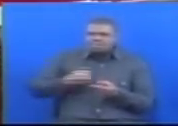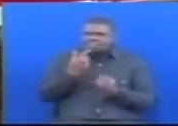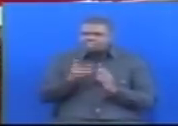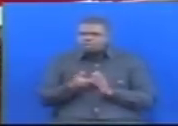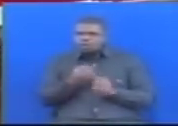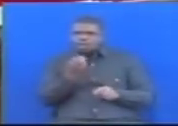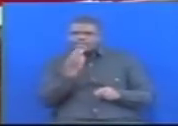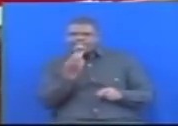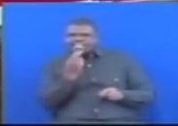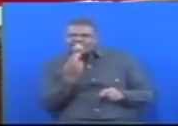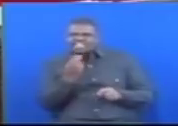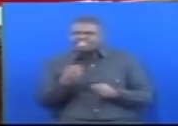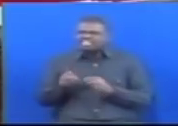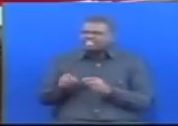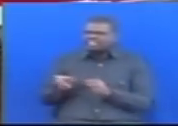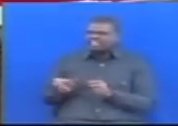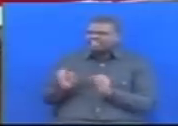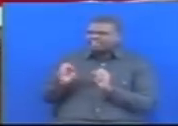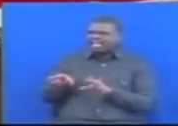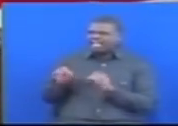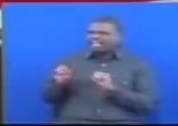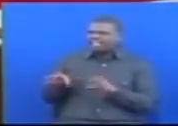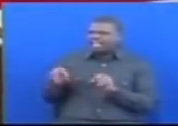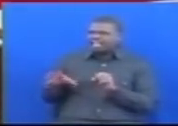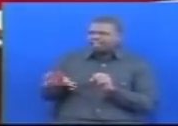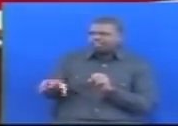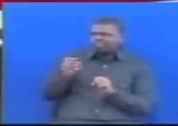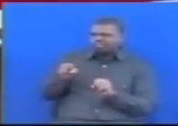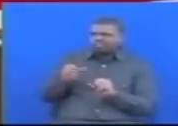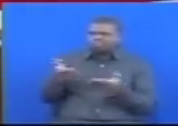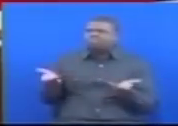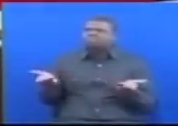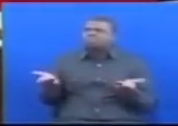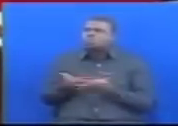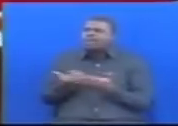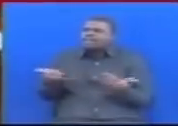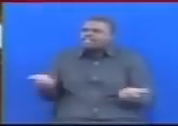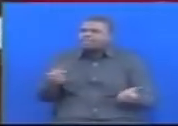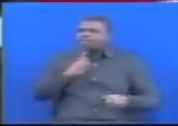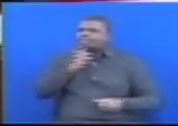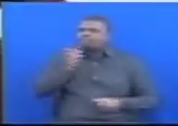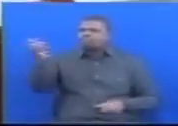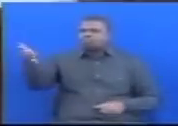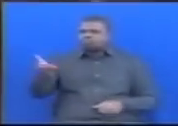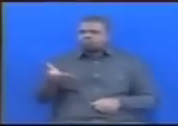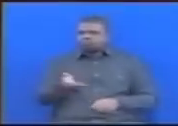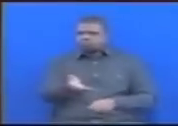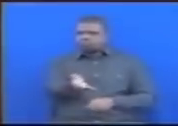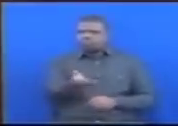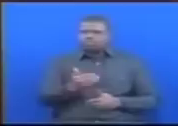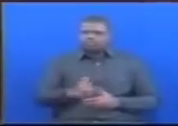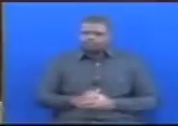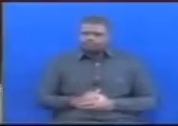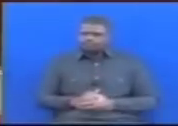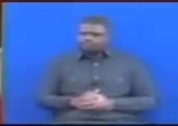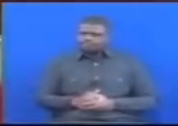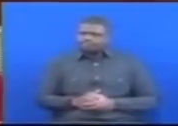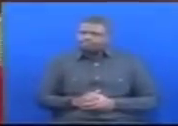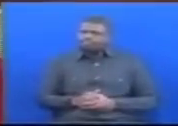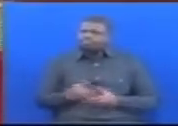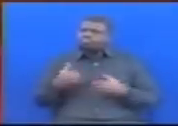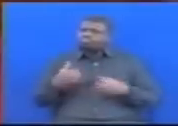betri hazipo? Ni swali lake mheshimiwa Rehema Migila ambaye ni mbunge wa